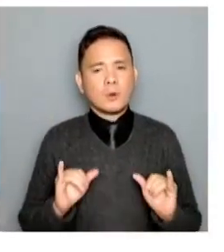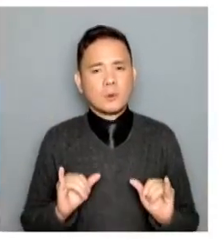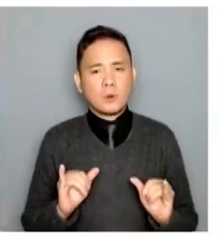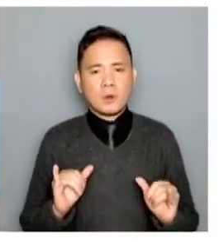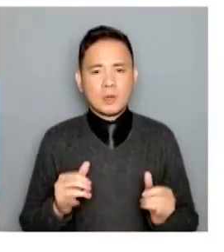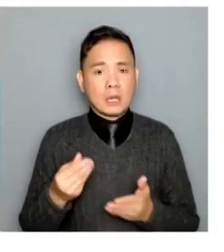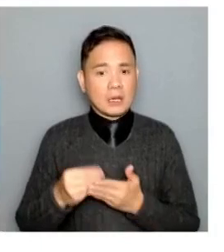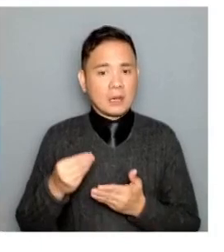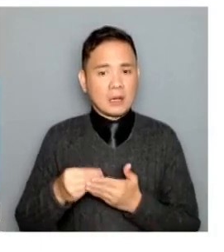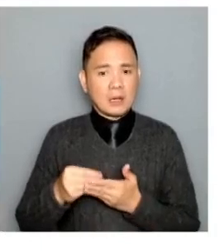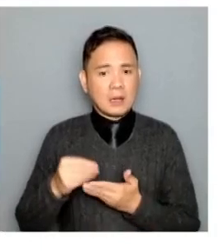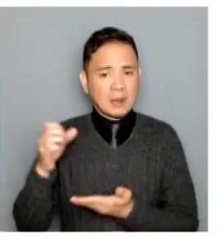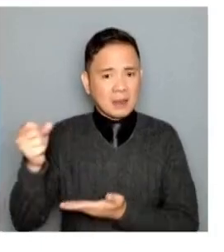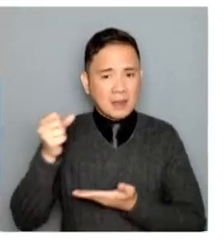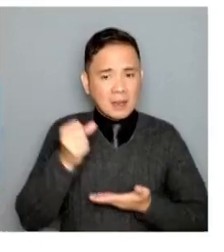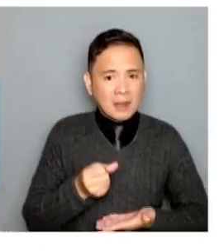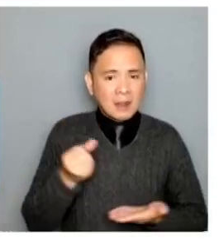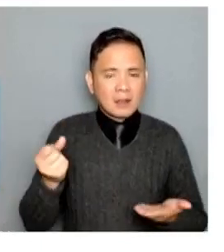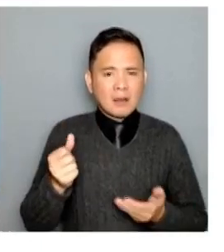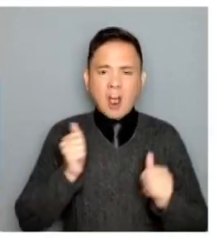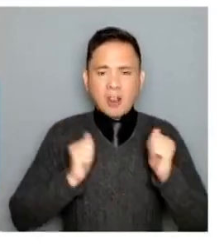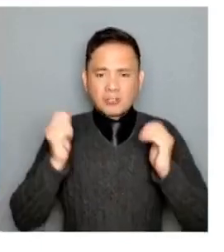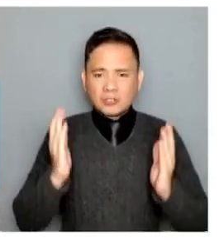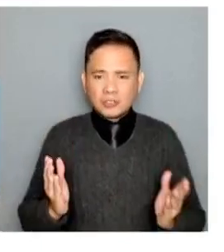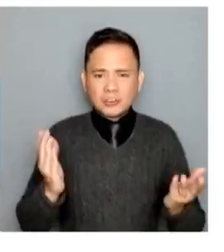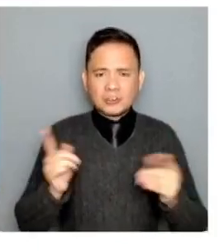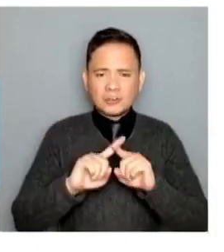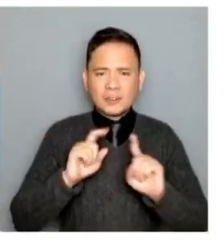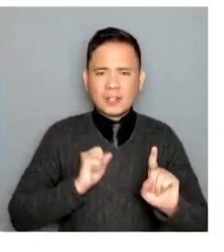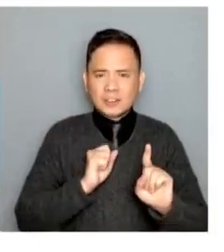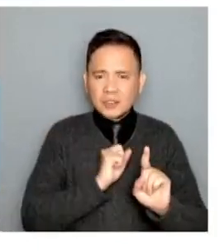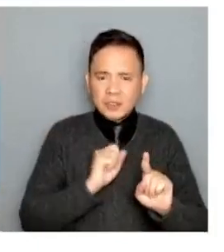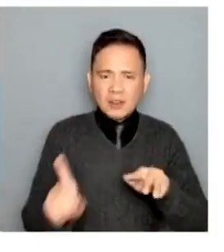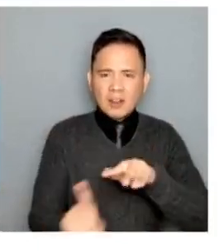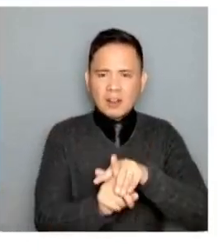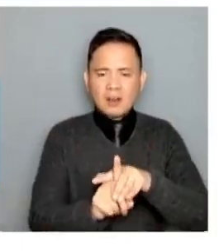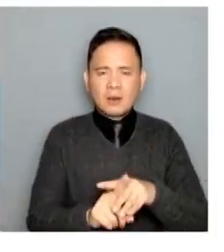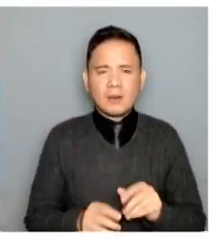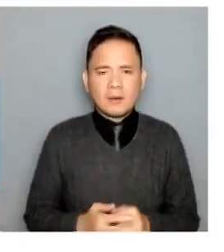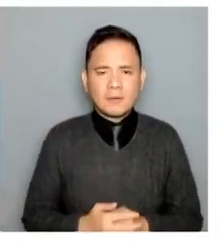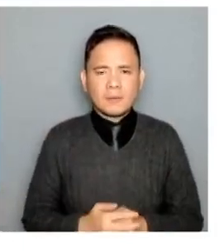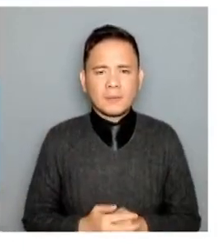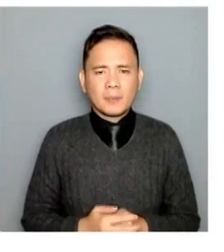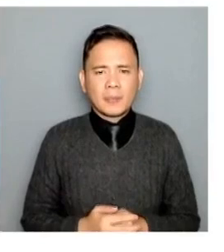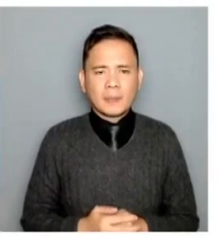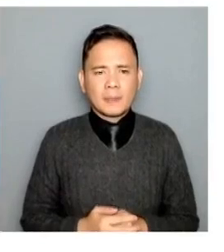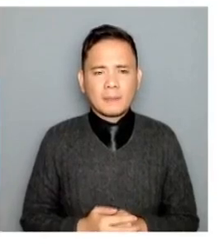yung artista, diba? Dumating yung senador. Sila parang, hindi ko alam kung